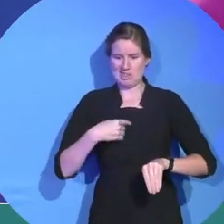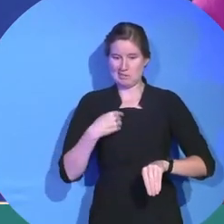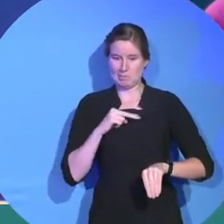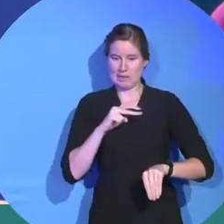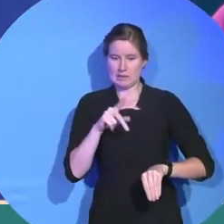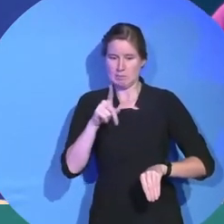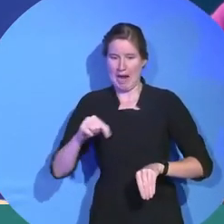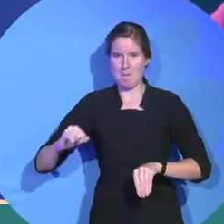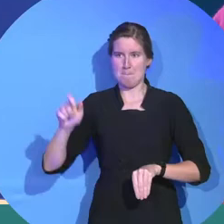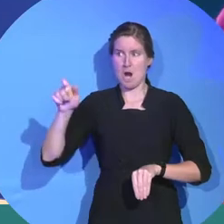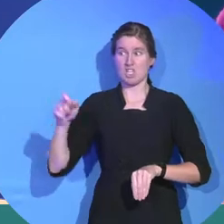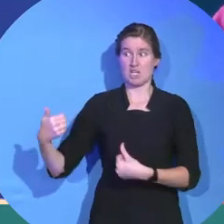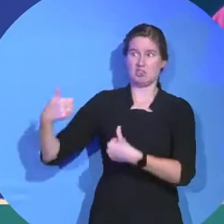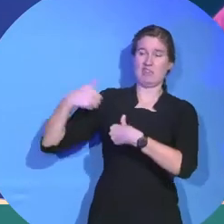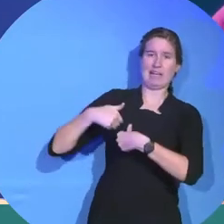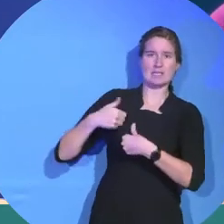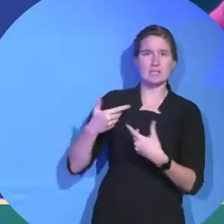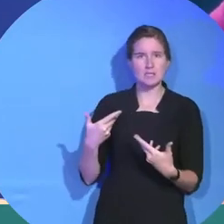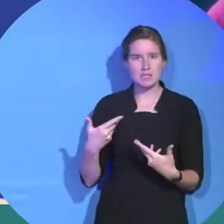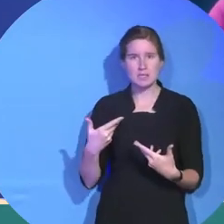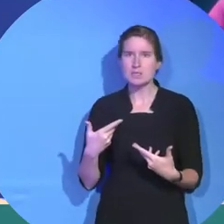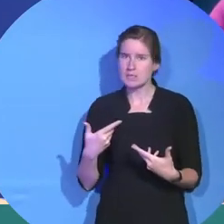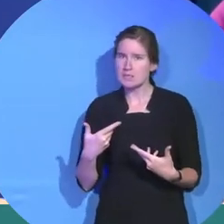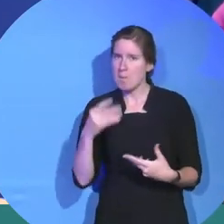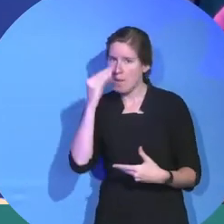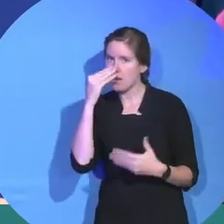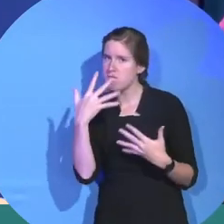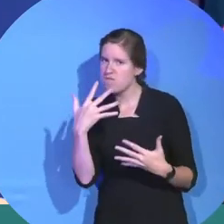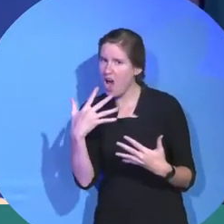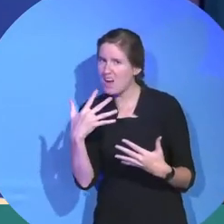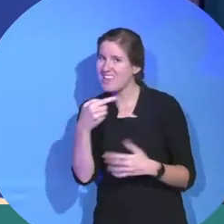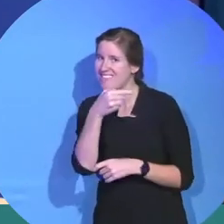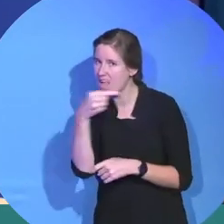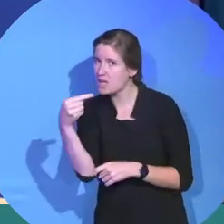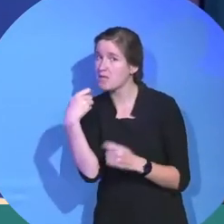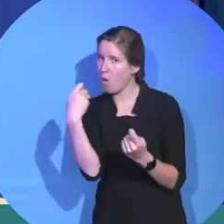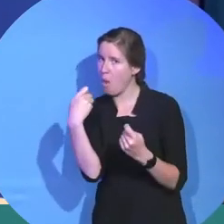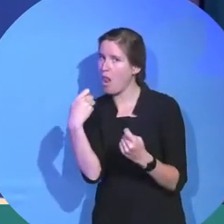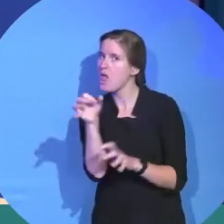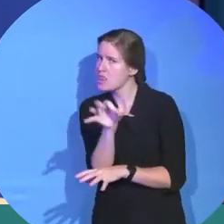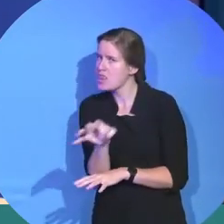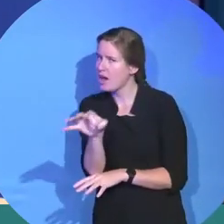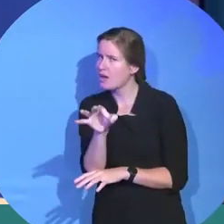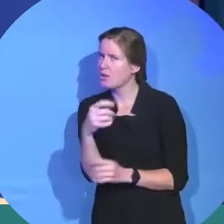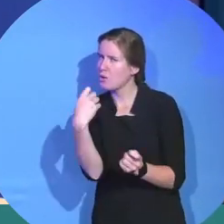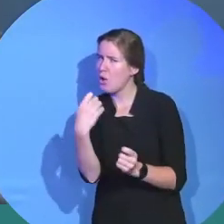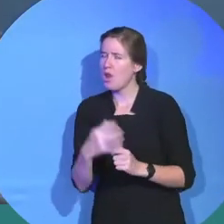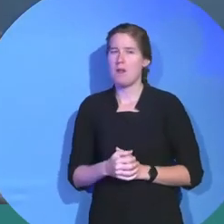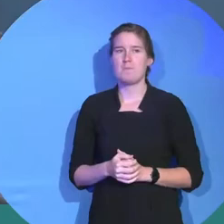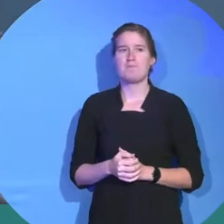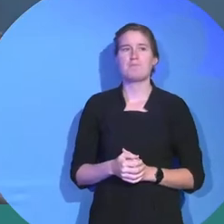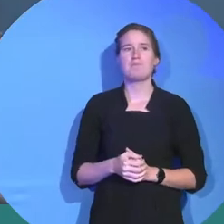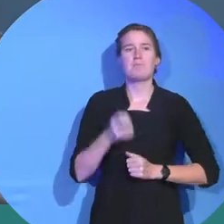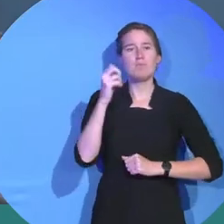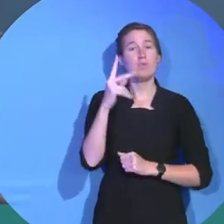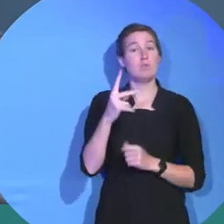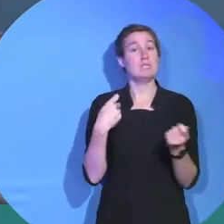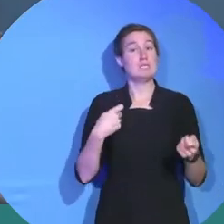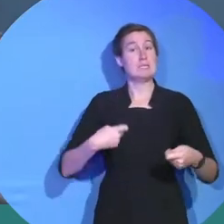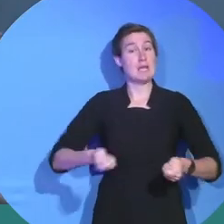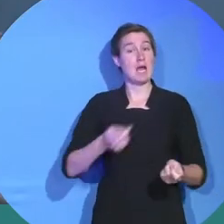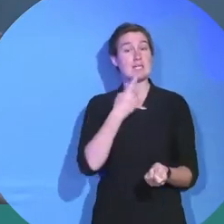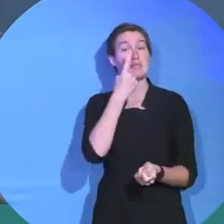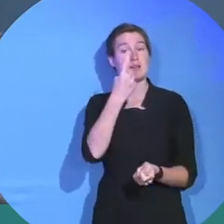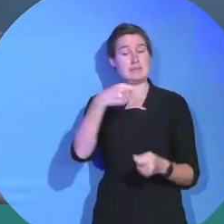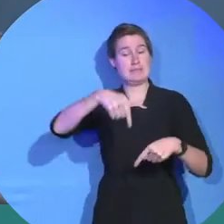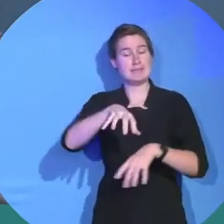dwong me. Ja, dus dat is een hele nare rol. Omdat we zijn hier in het centrum van Politiek Den Haag. Als we het hebben over de